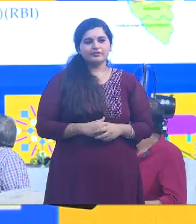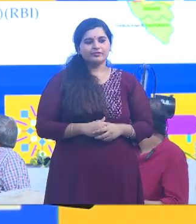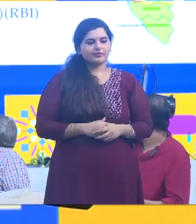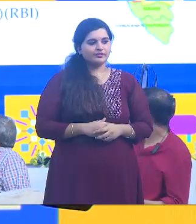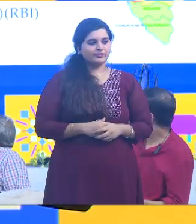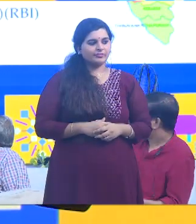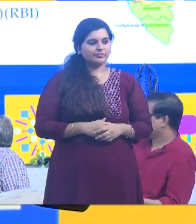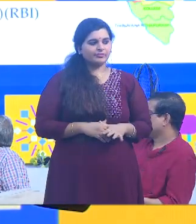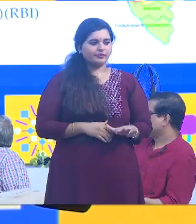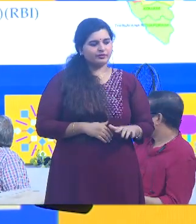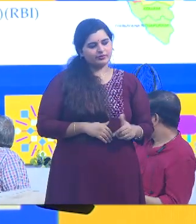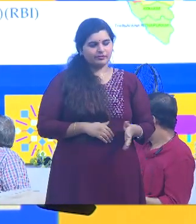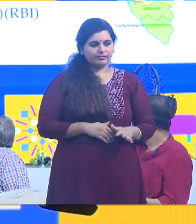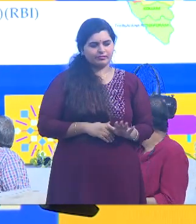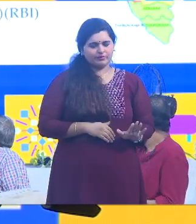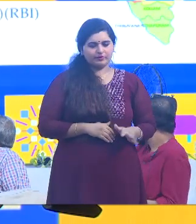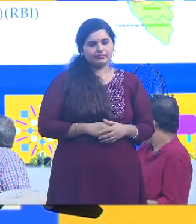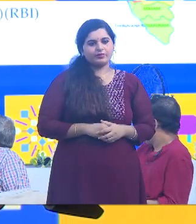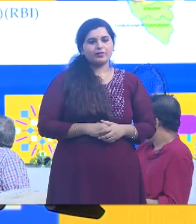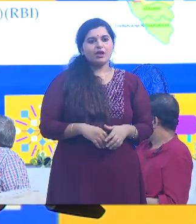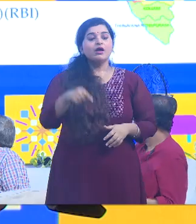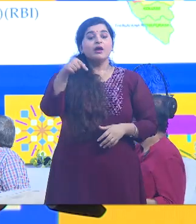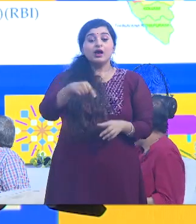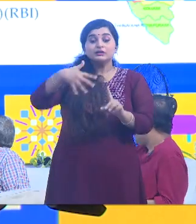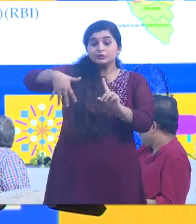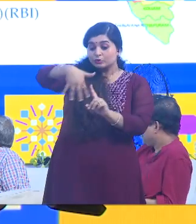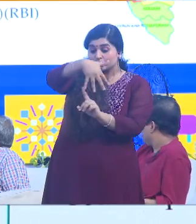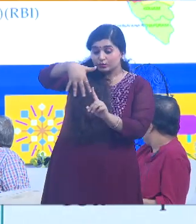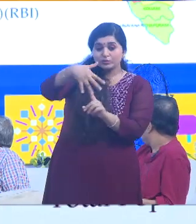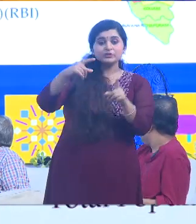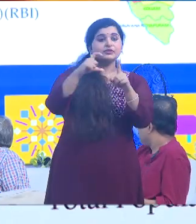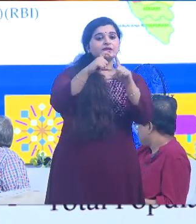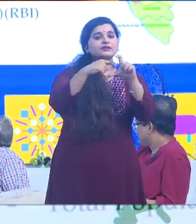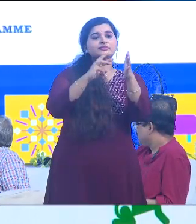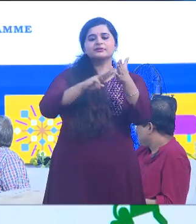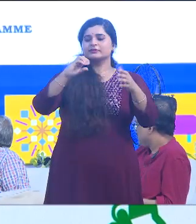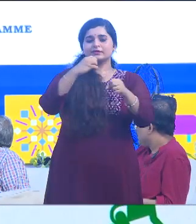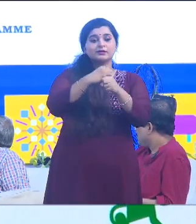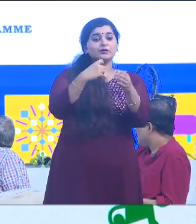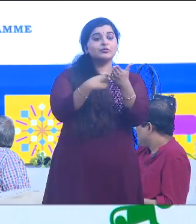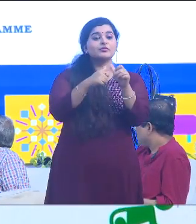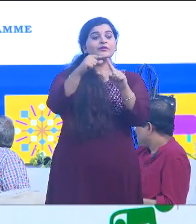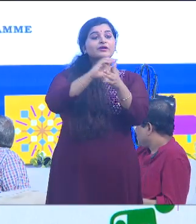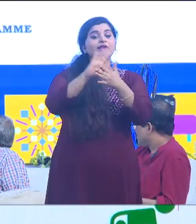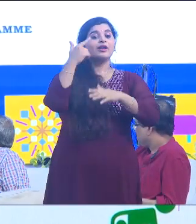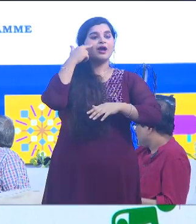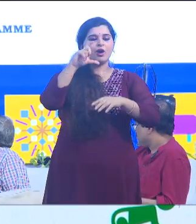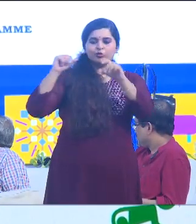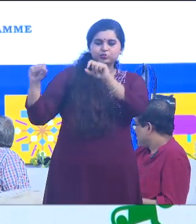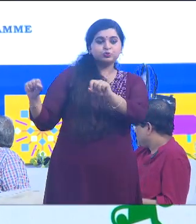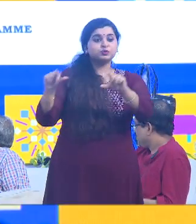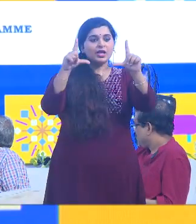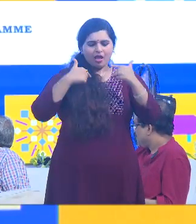നെക്സ്റ്റ് common, the socio-demographic background, everybody is familiar about it. Next slide. The infant mortality